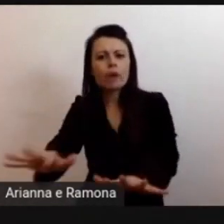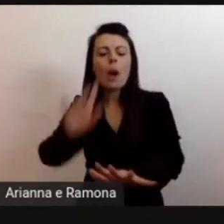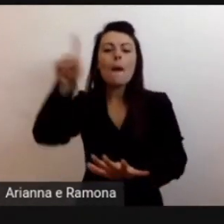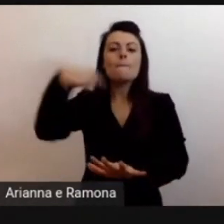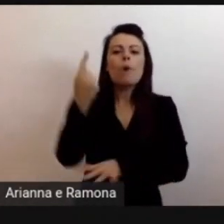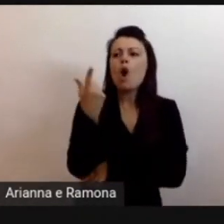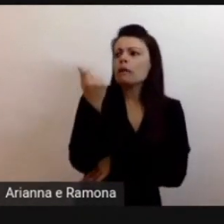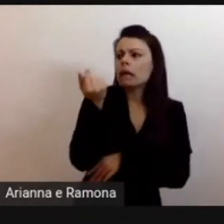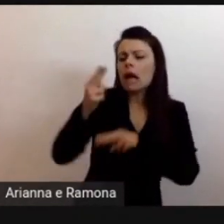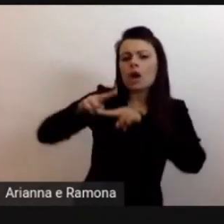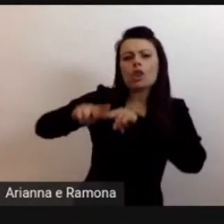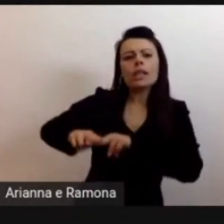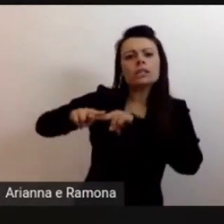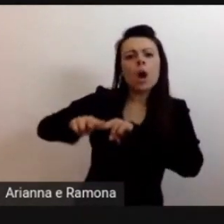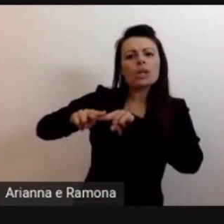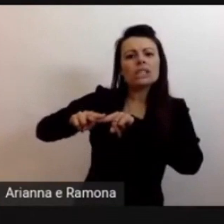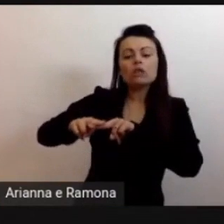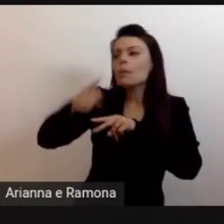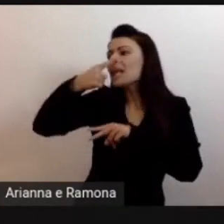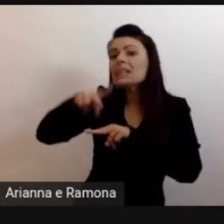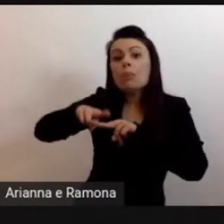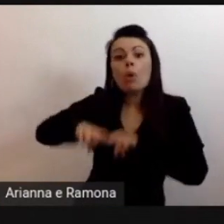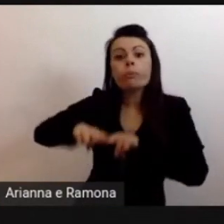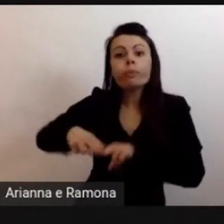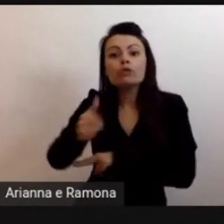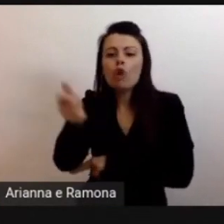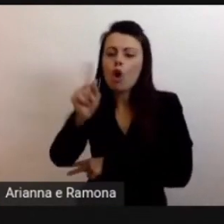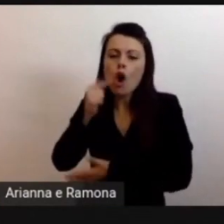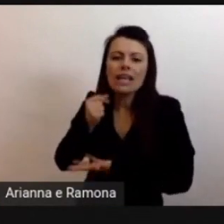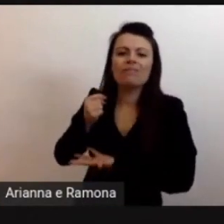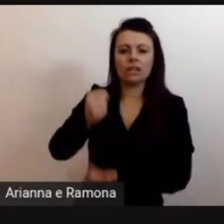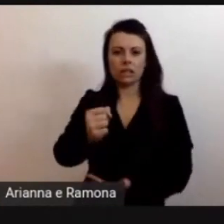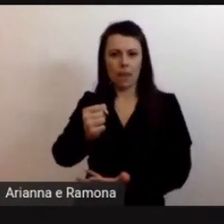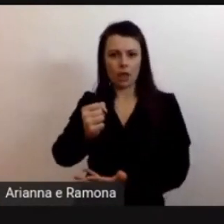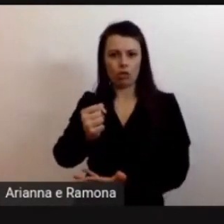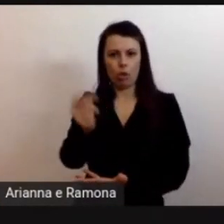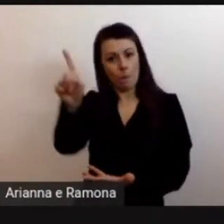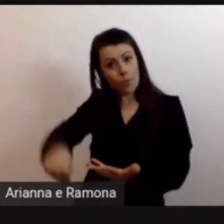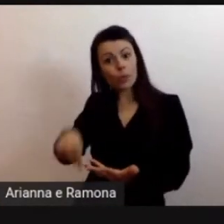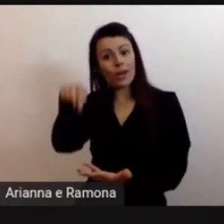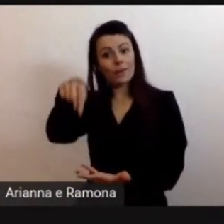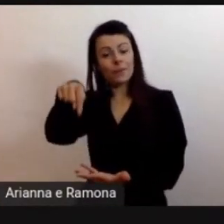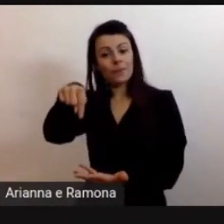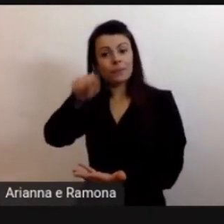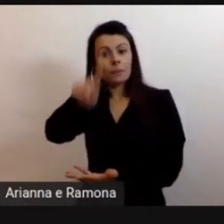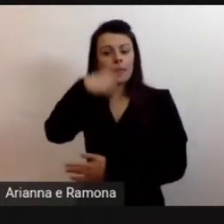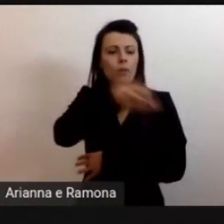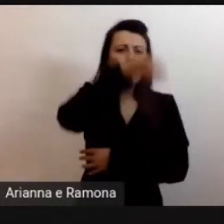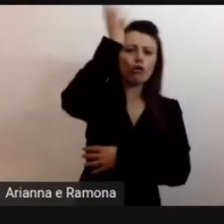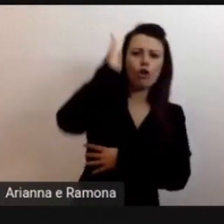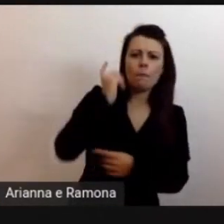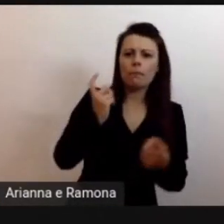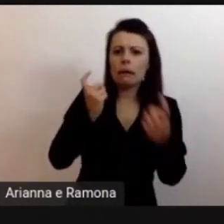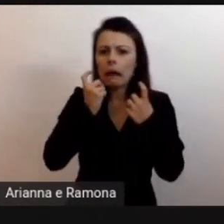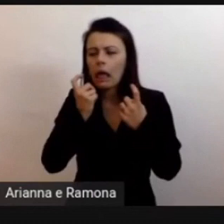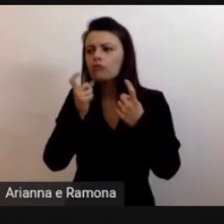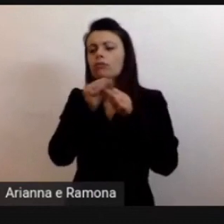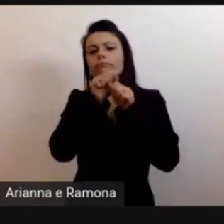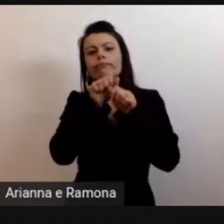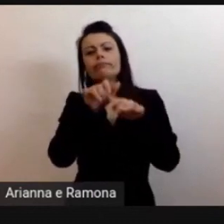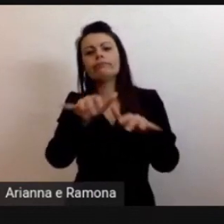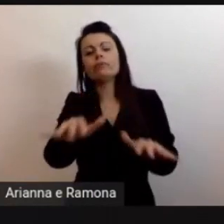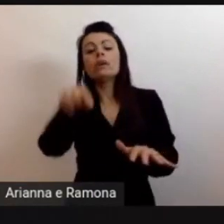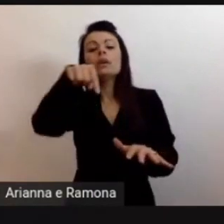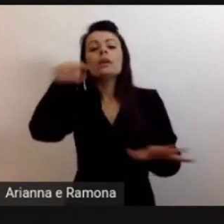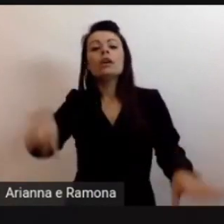obbligazioni sull'investimento che poi sarà come la grecia quello che viene